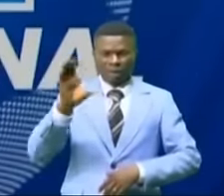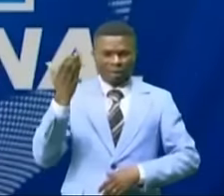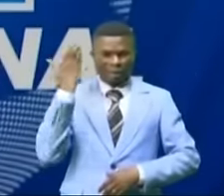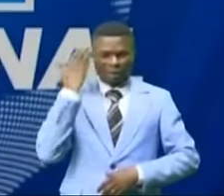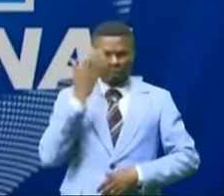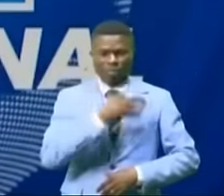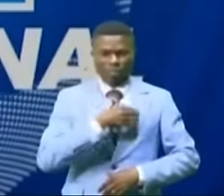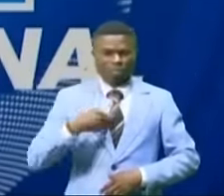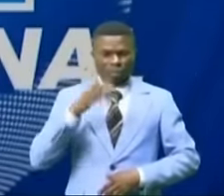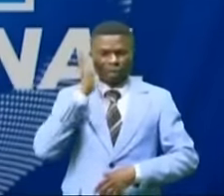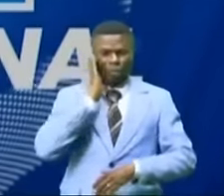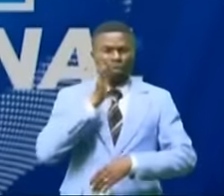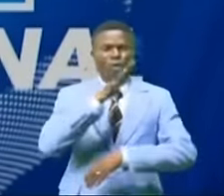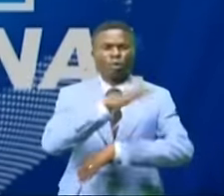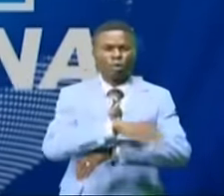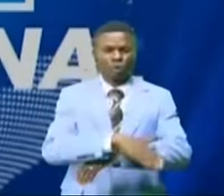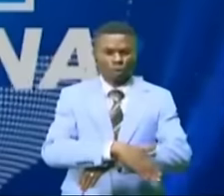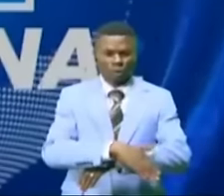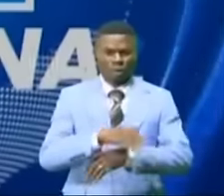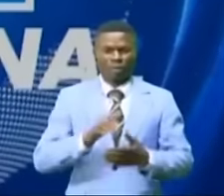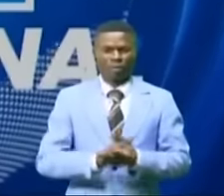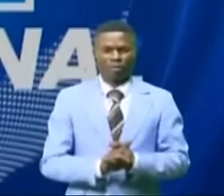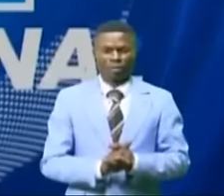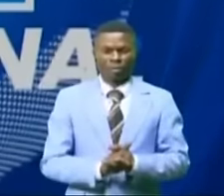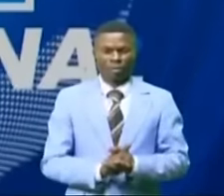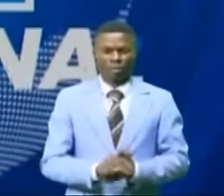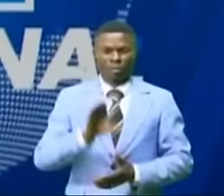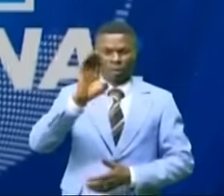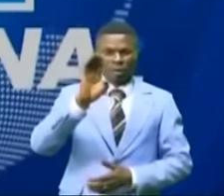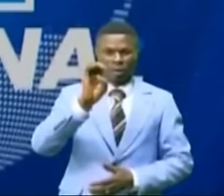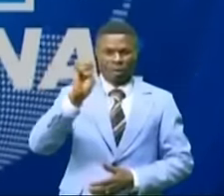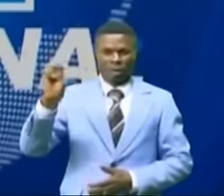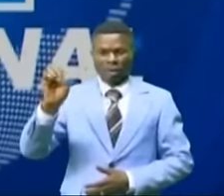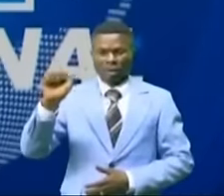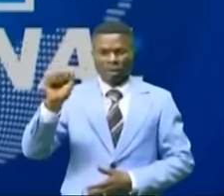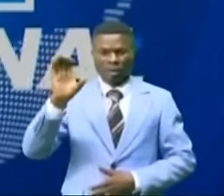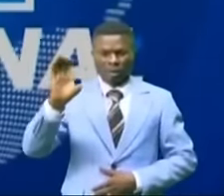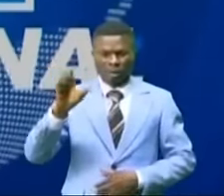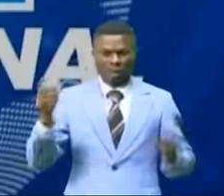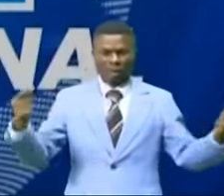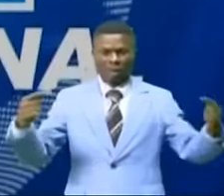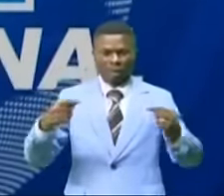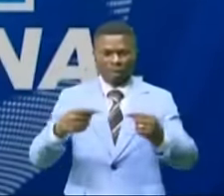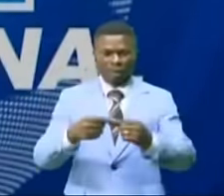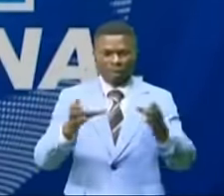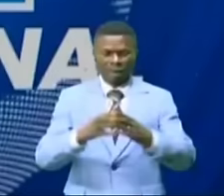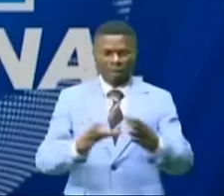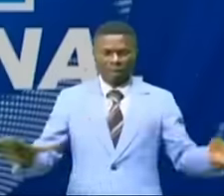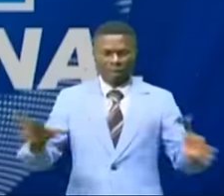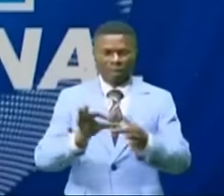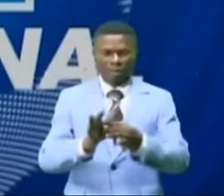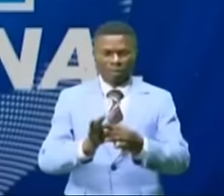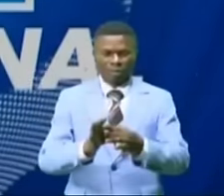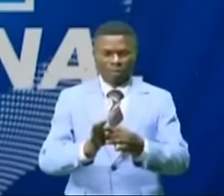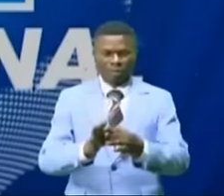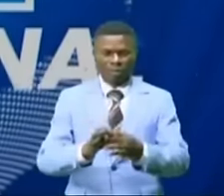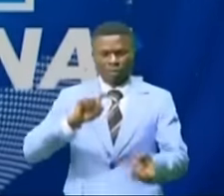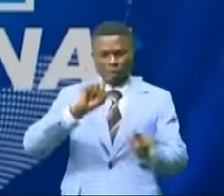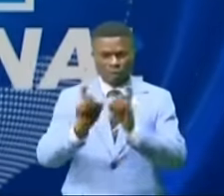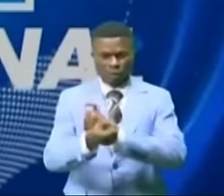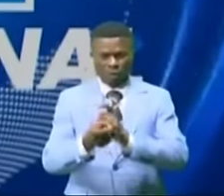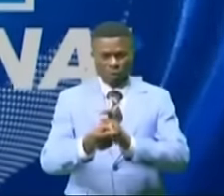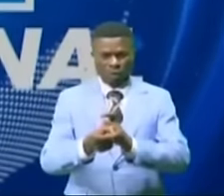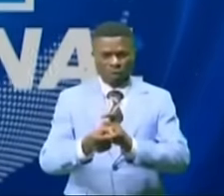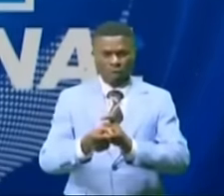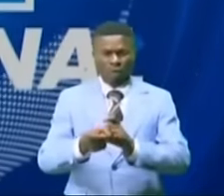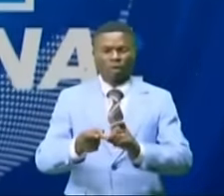Mesdames et messieurs, bonsoir. La CEAC à la croisée du chemin vers la consolidation et la réforme